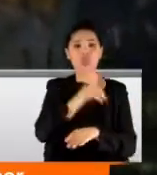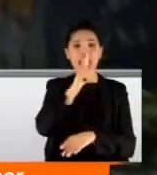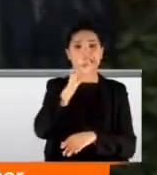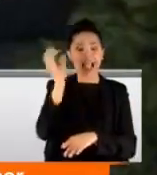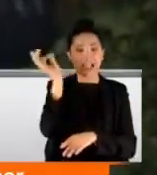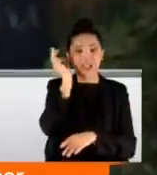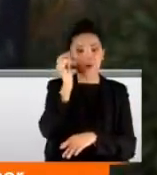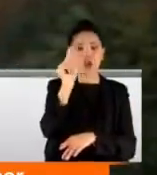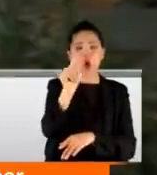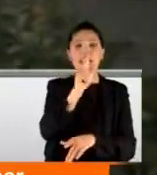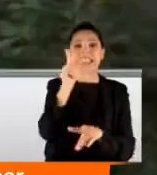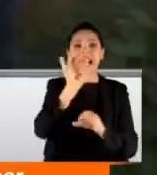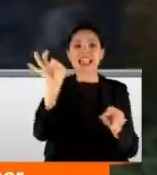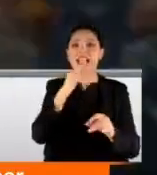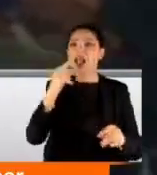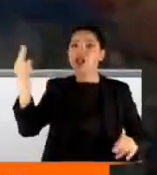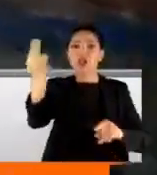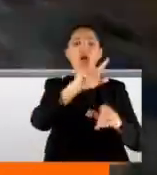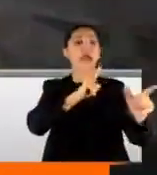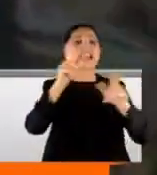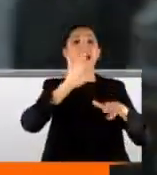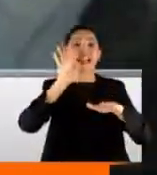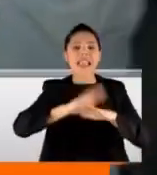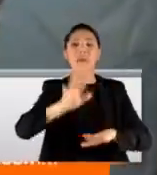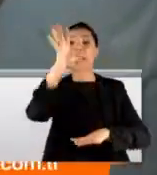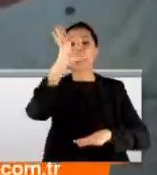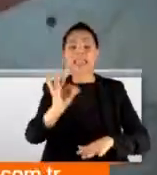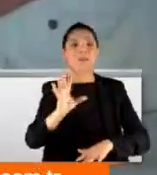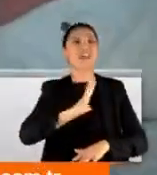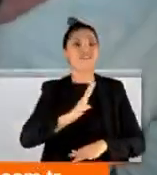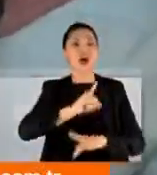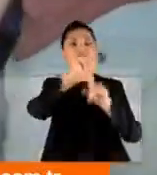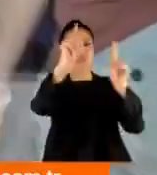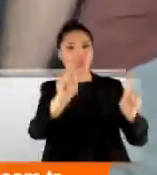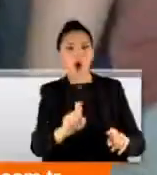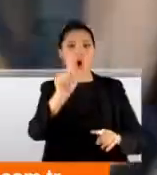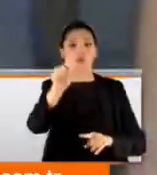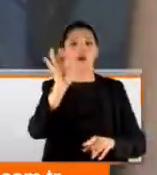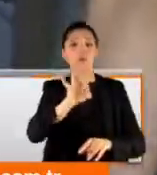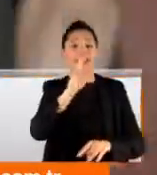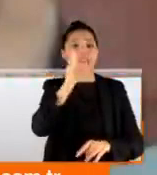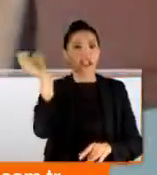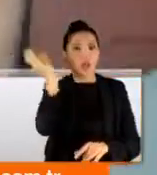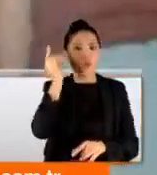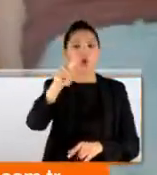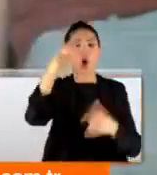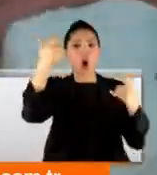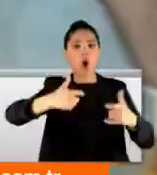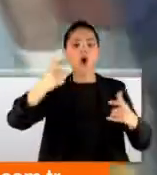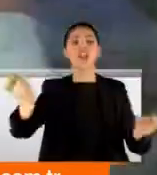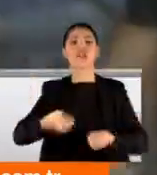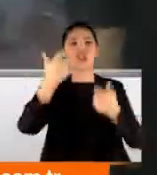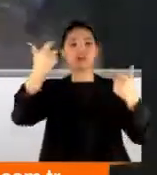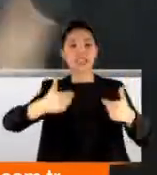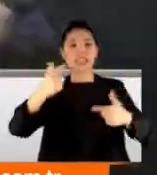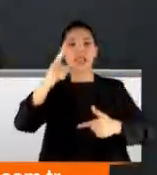Sessizlik istendi ve o sessizliğin ardından kimse var mı sorusu soruldu ve bir ses geldi. Şu an enkazın bulunduğu noktada, yani çalışmaların